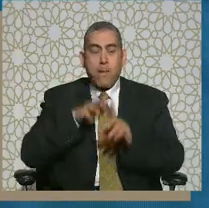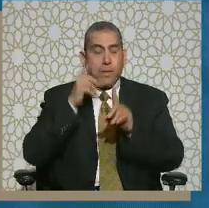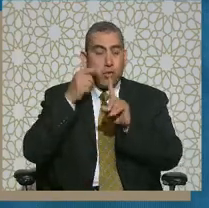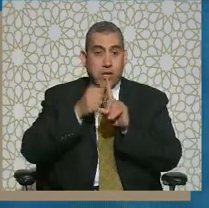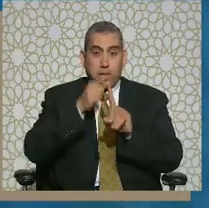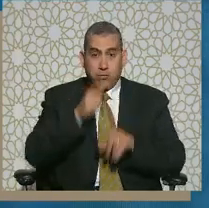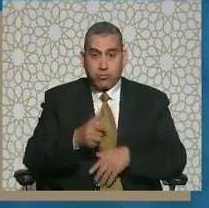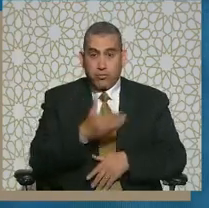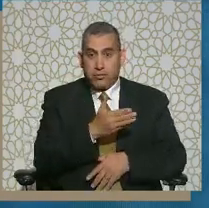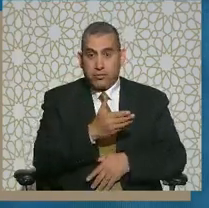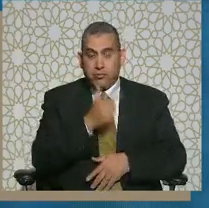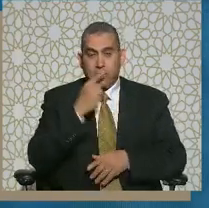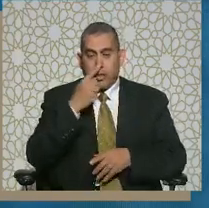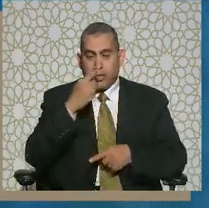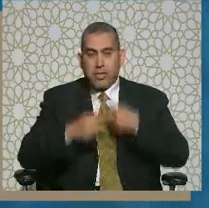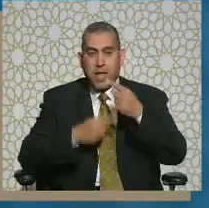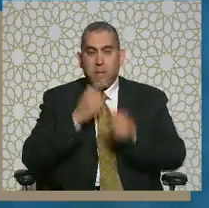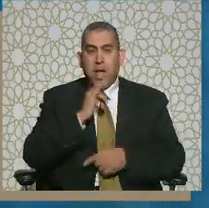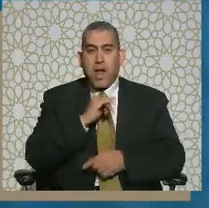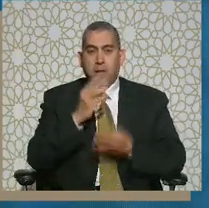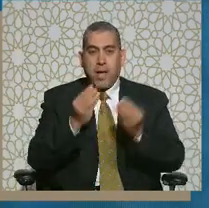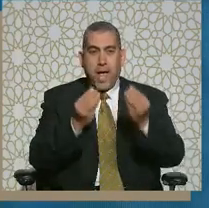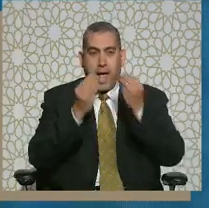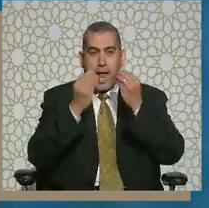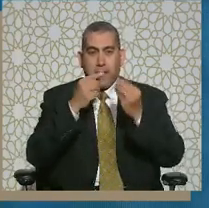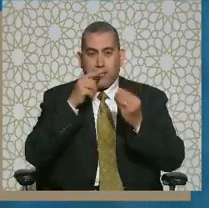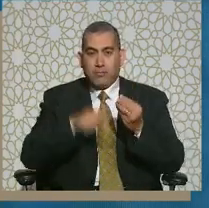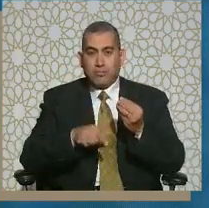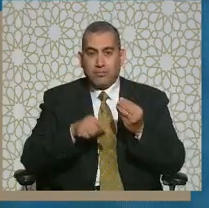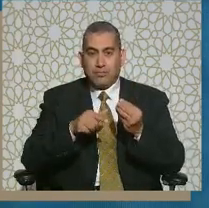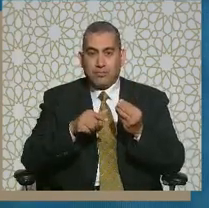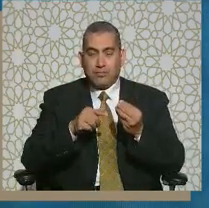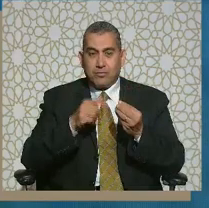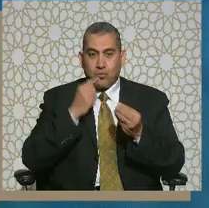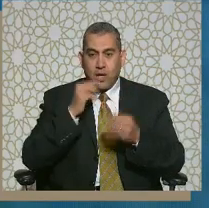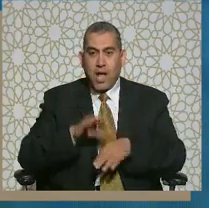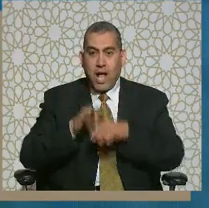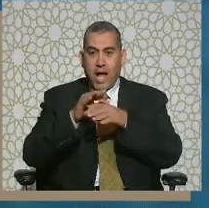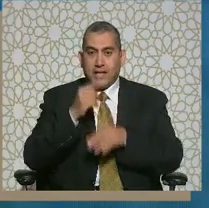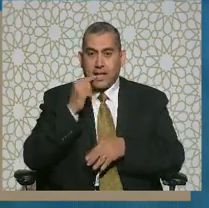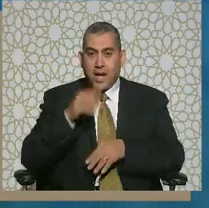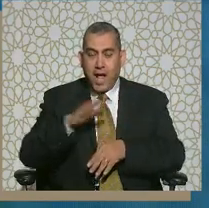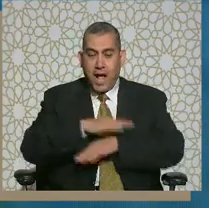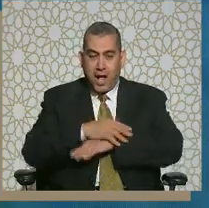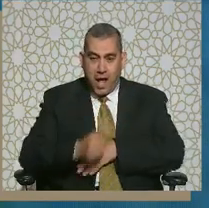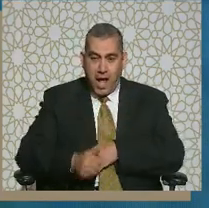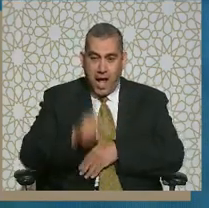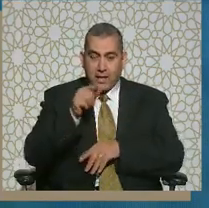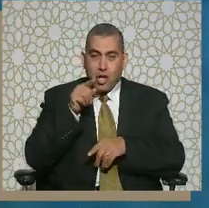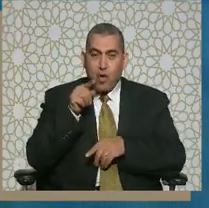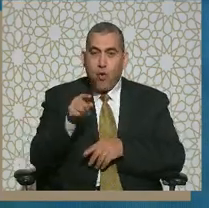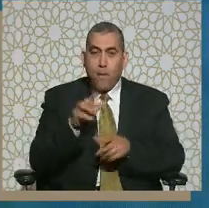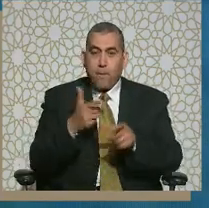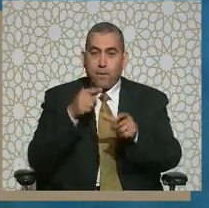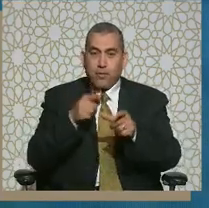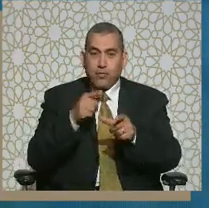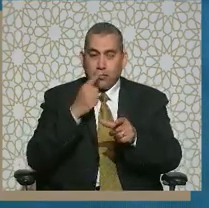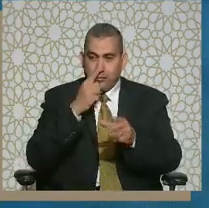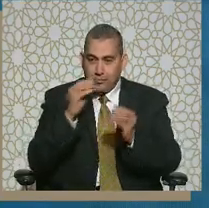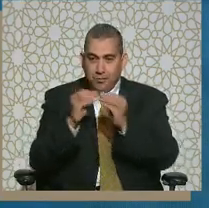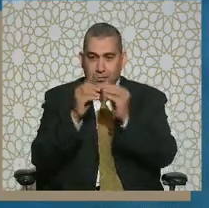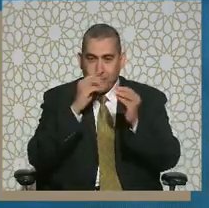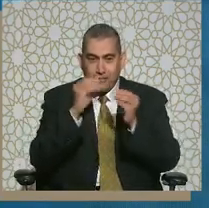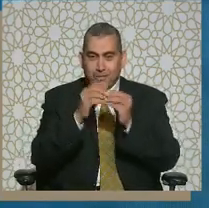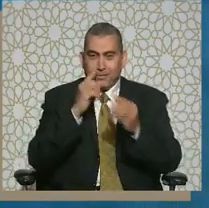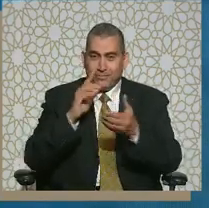وسلم كان دايما بيعلمنا اني احاس الناس اخلاقا الذين هم يالفون